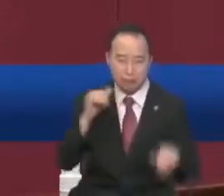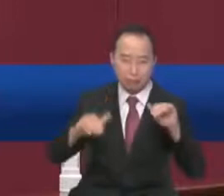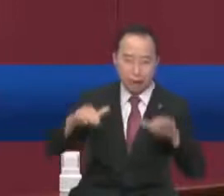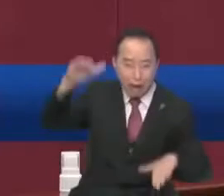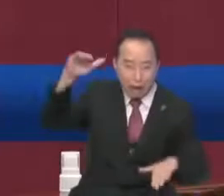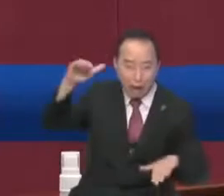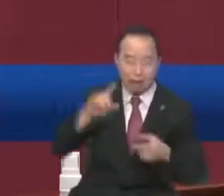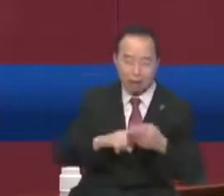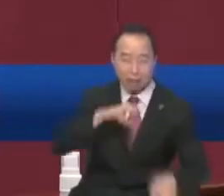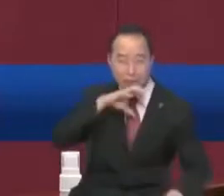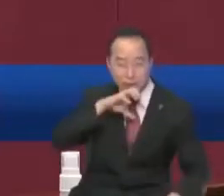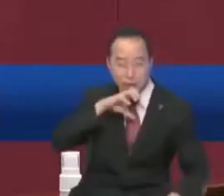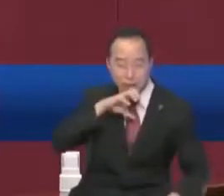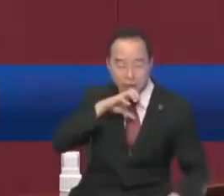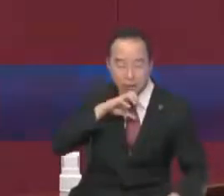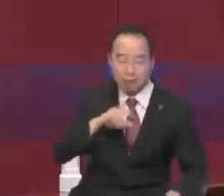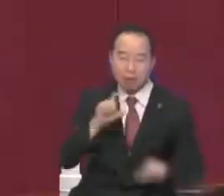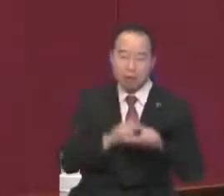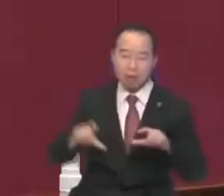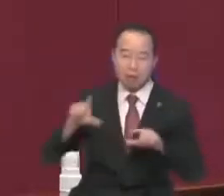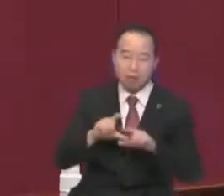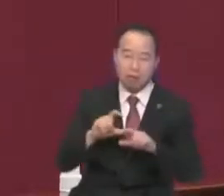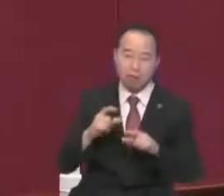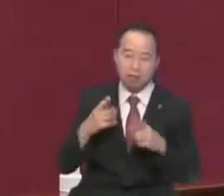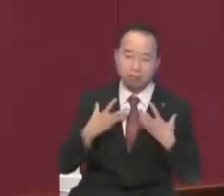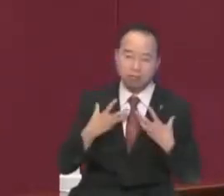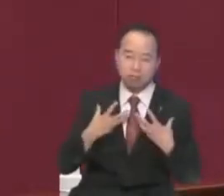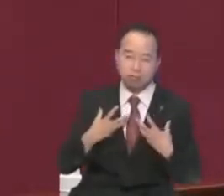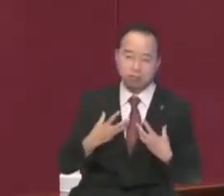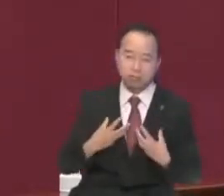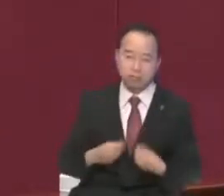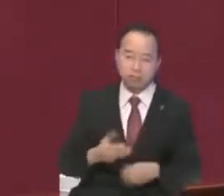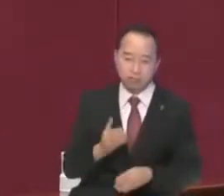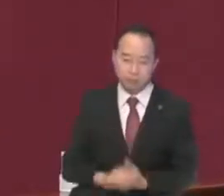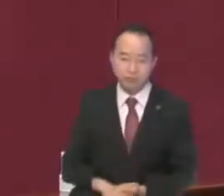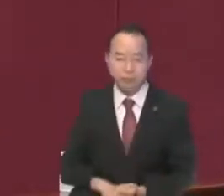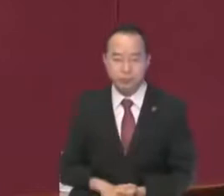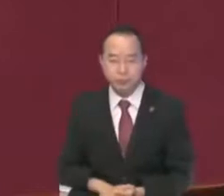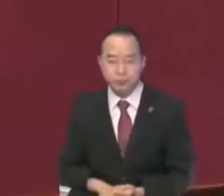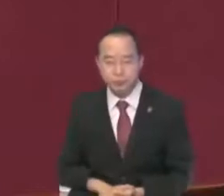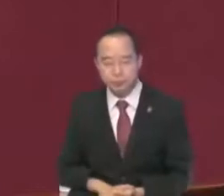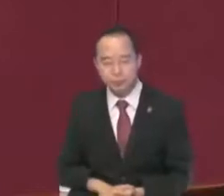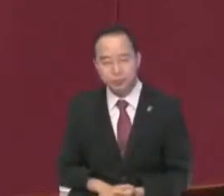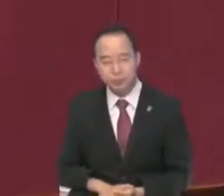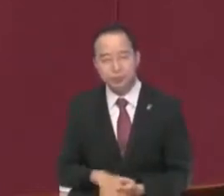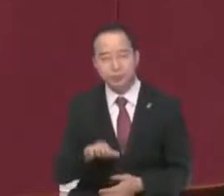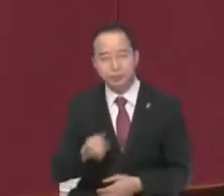있습니다. 존경하는 동료 의원 여러분, 재난이 약자들에게 더